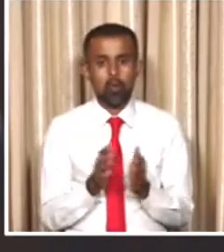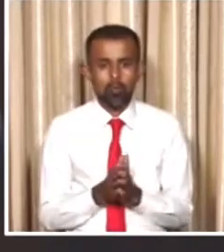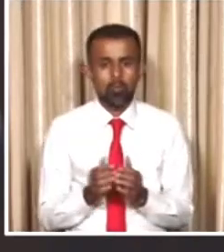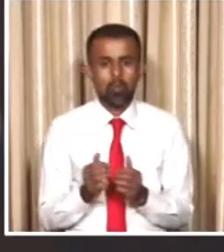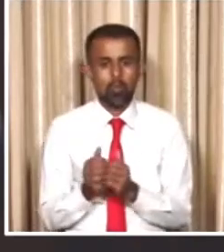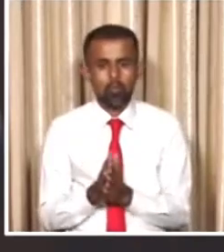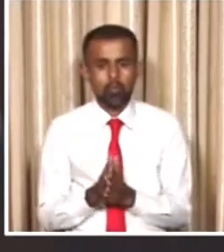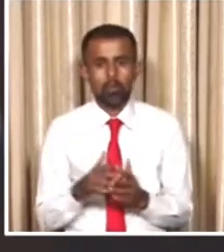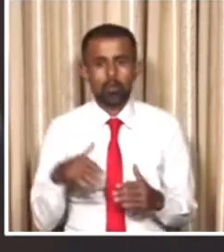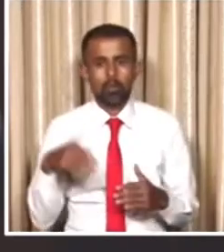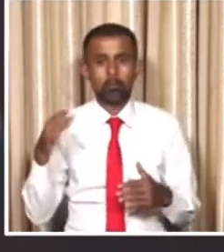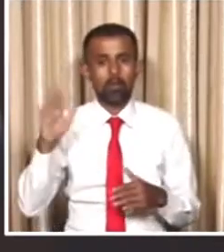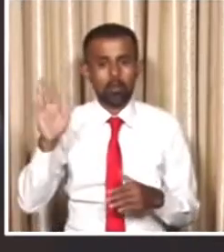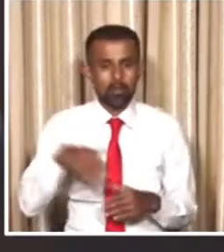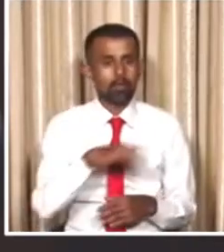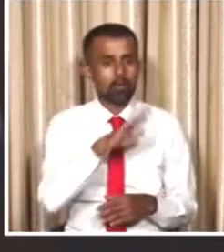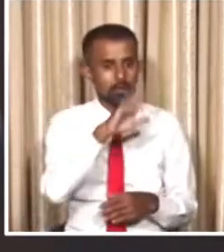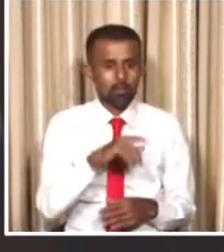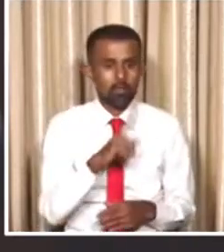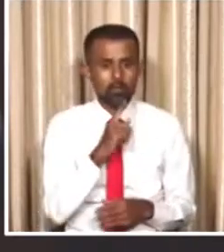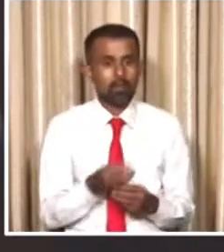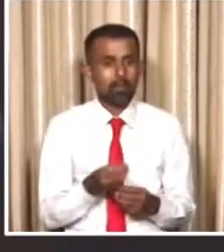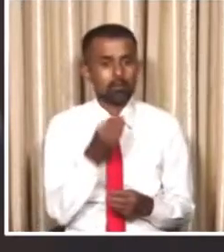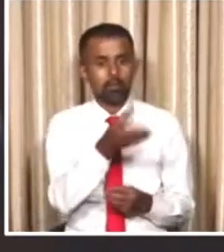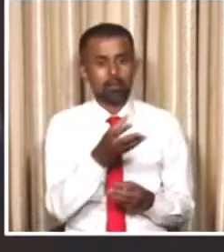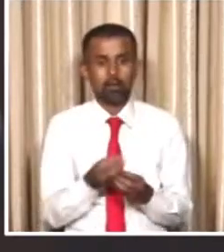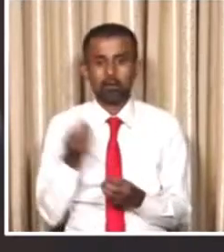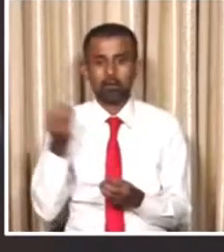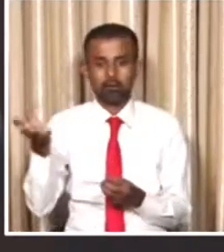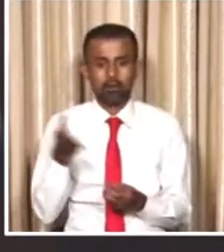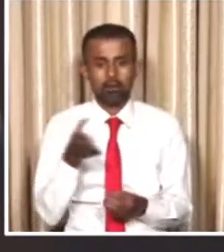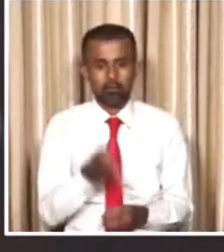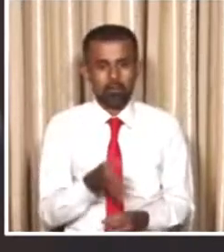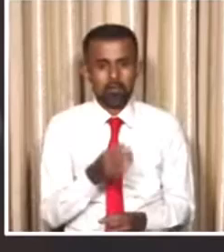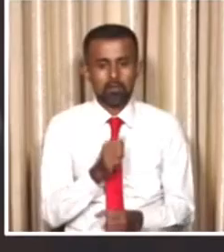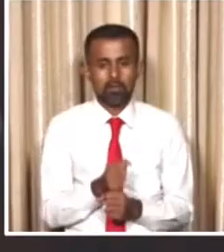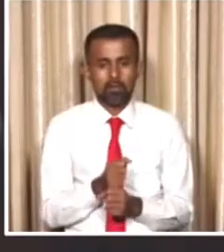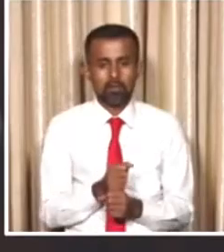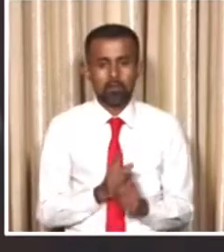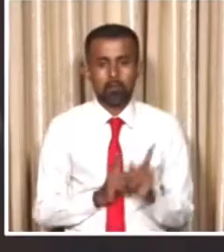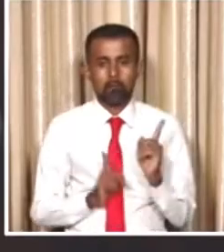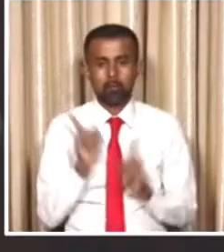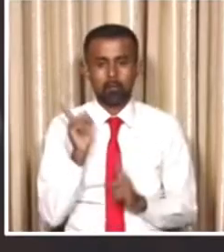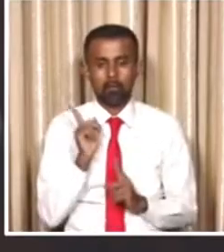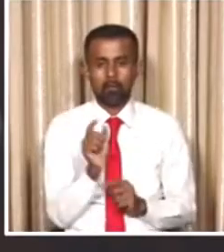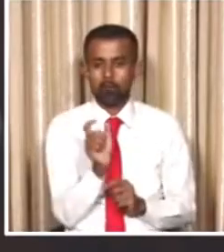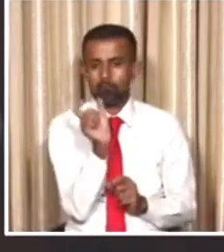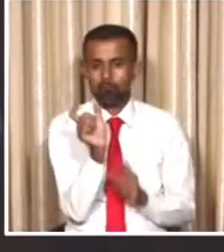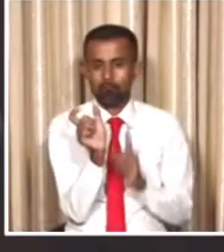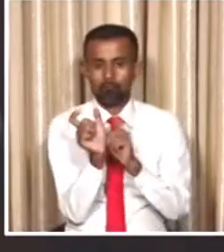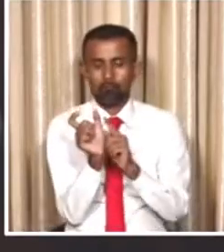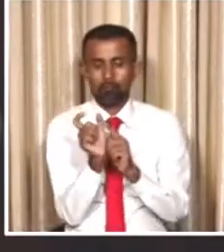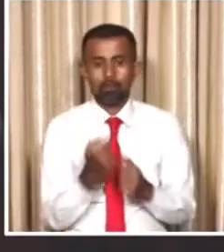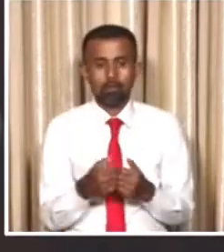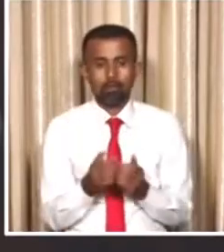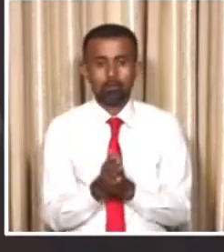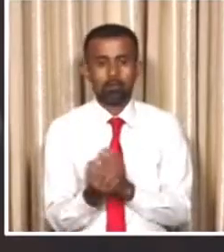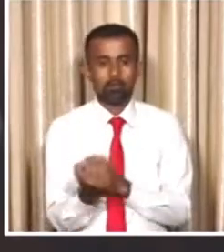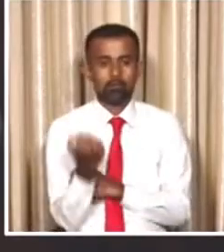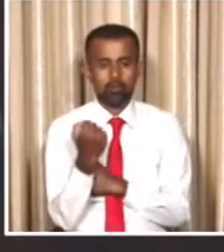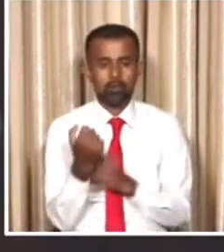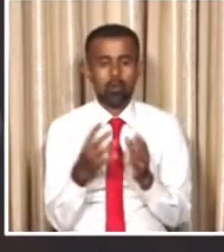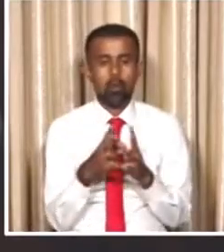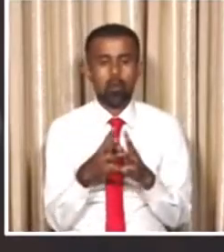හැම දෙයක්ම පිටස්තරයින්ට එන්න කියලා ලබා දීම මේ ආණ්ඩුව ඒකෙන් බේරීමේ වචනේ තමයි ඒකාධිකාරය නැති